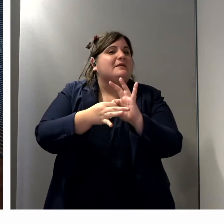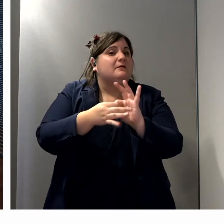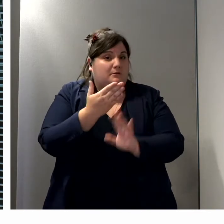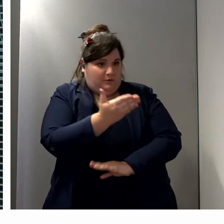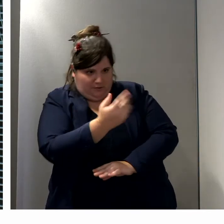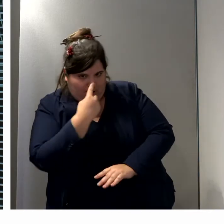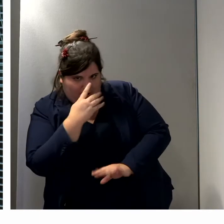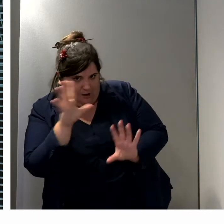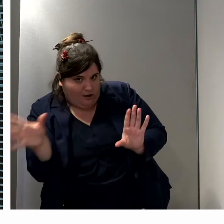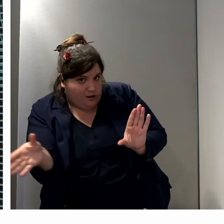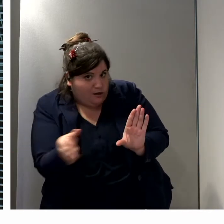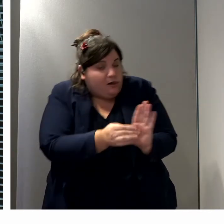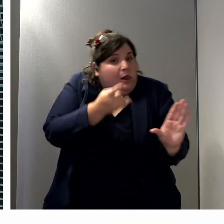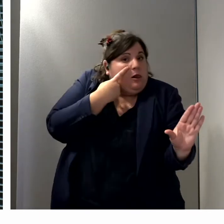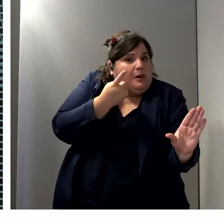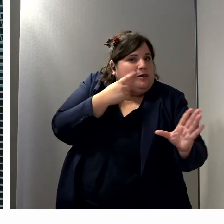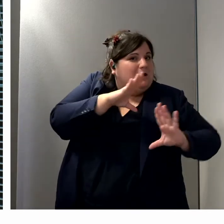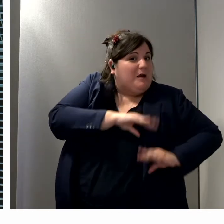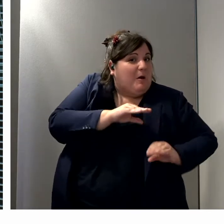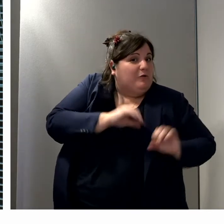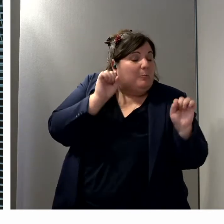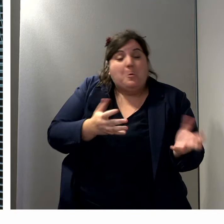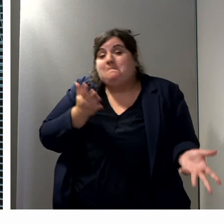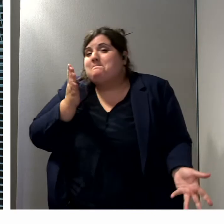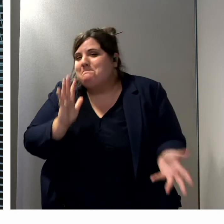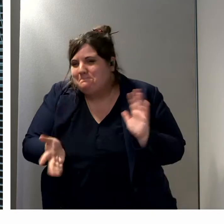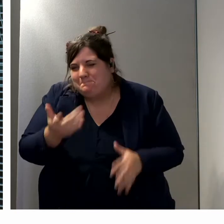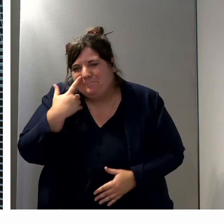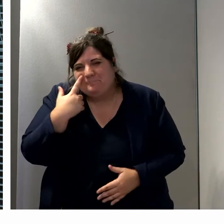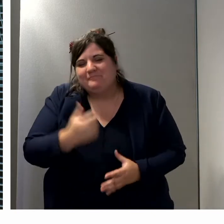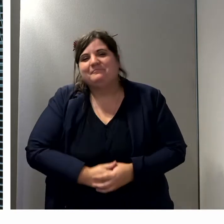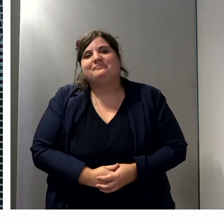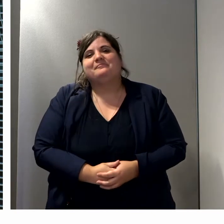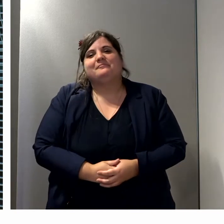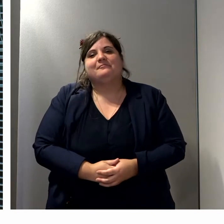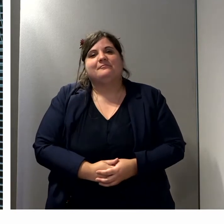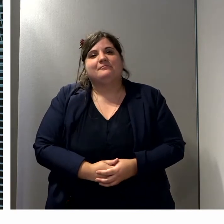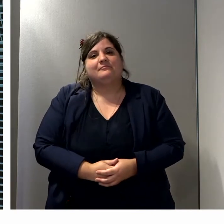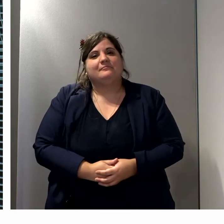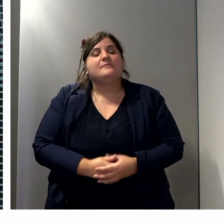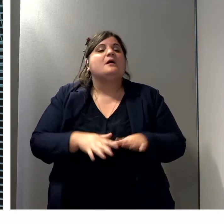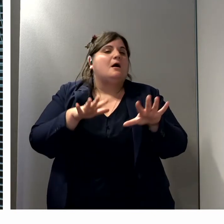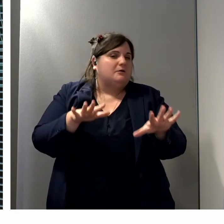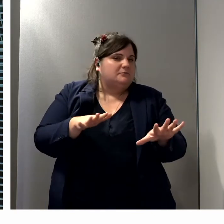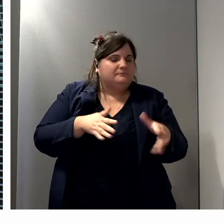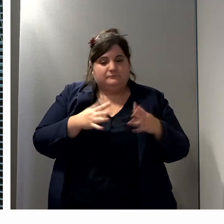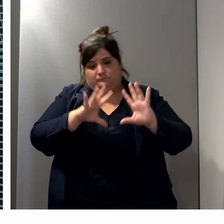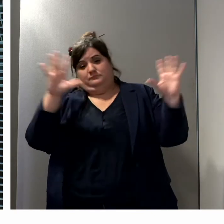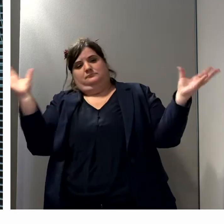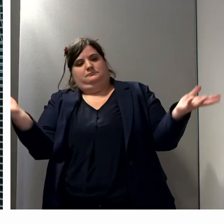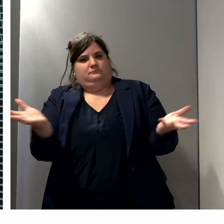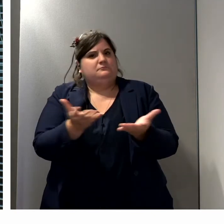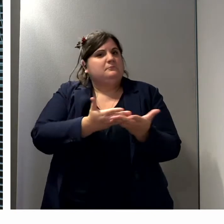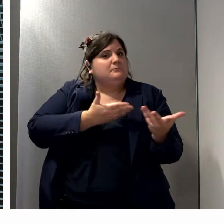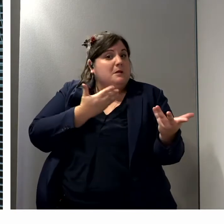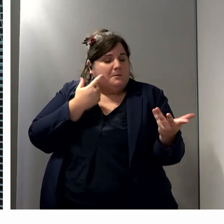autour de ces thématiques-là. Comment on peut améliorer ça ? Je me permets un petit pas de côté. On a un modèle